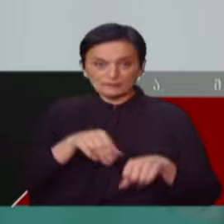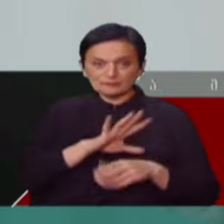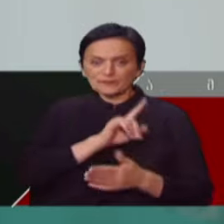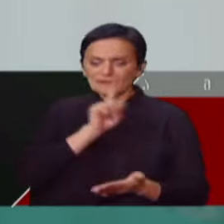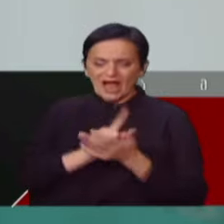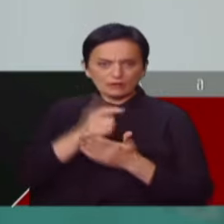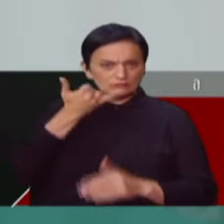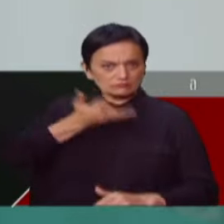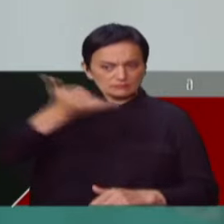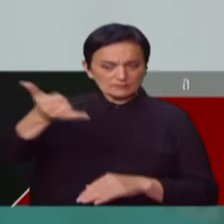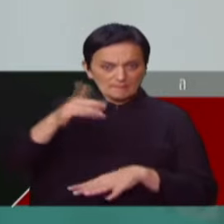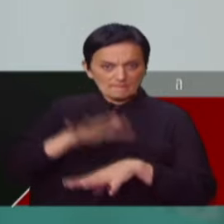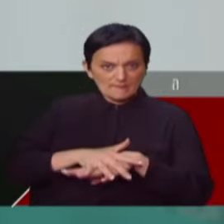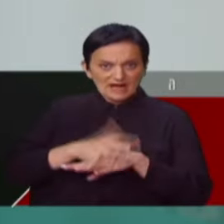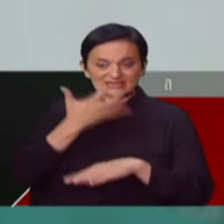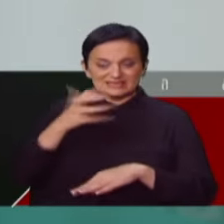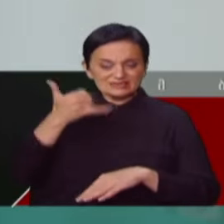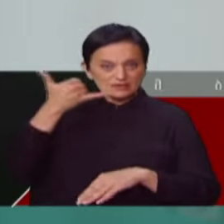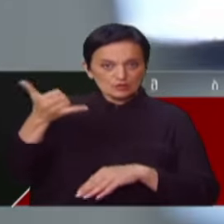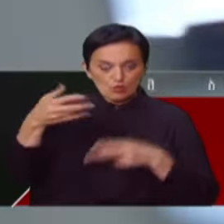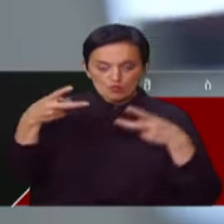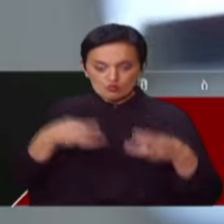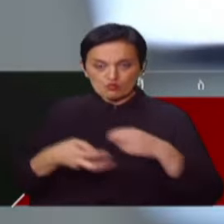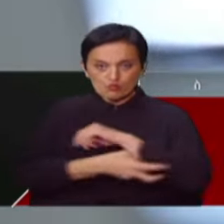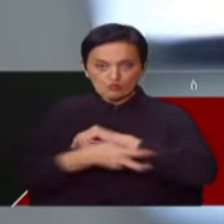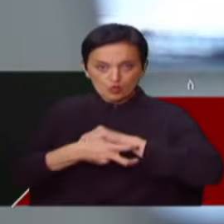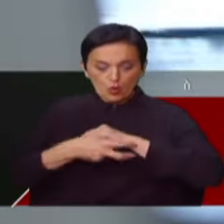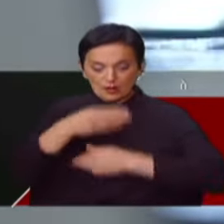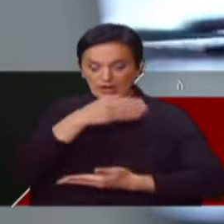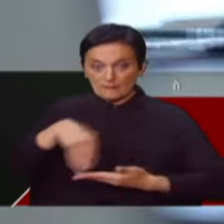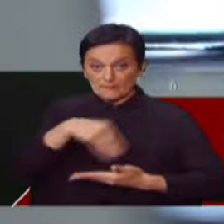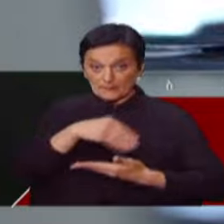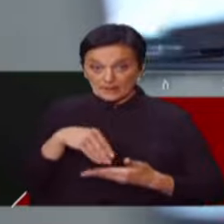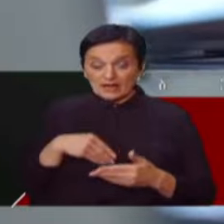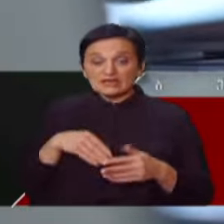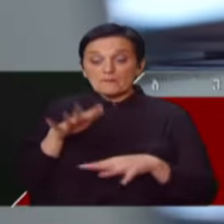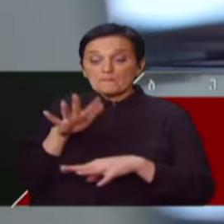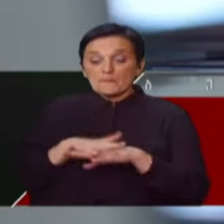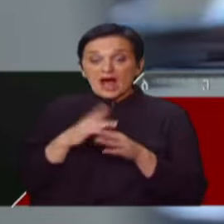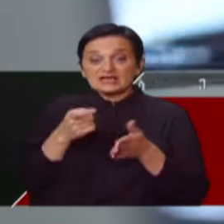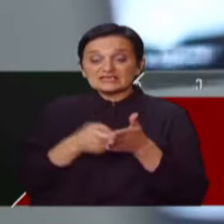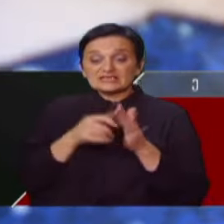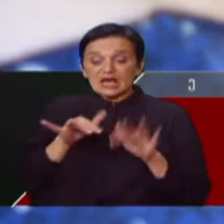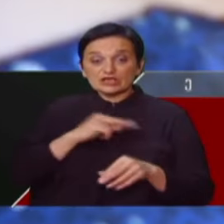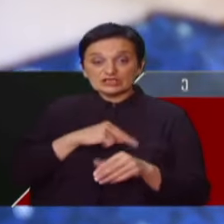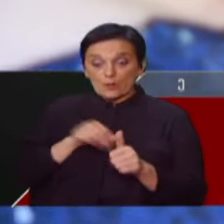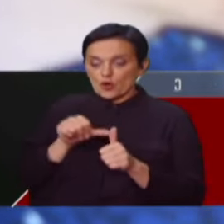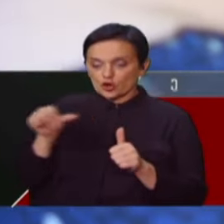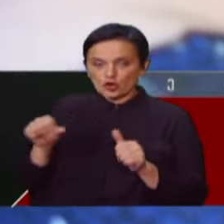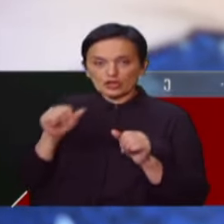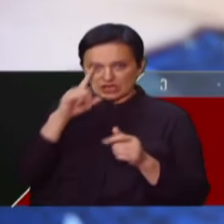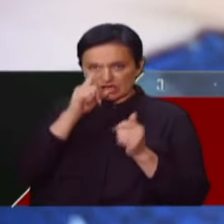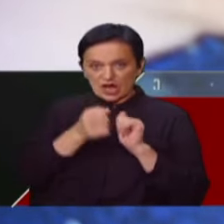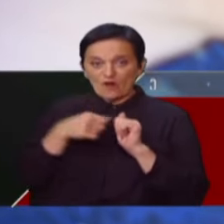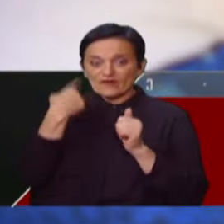აუცილებლად უკავშირდება ბანკს ცხელხაზზე და ბლოკავს ბარათს. ბანკების და საგამოძიებო სამსახურების გარდა გახსოვდეთ, რომ შეგიძლიათ